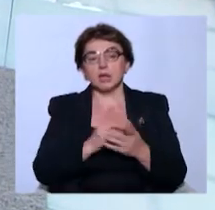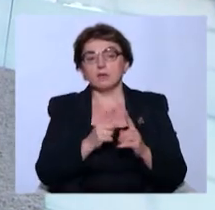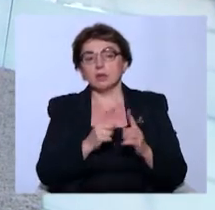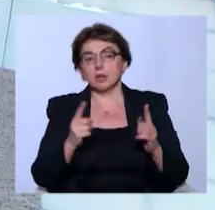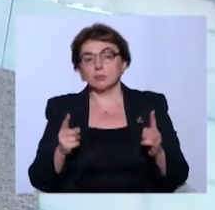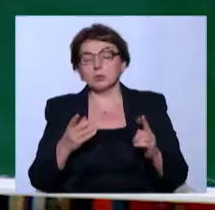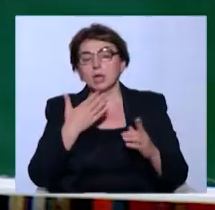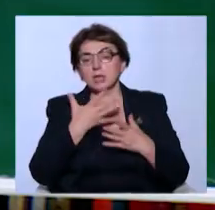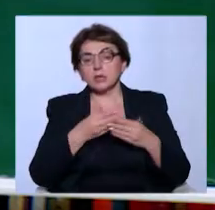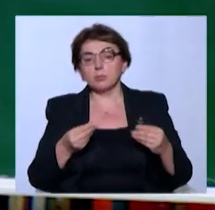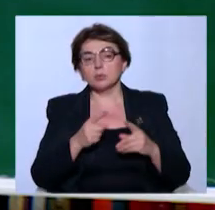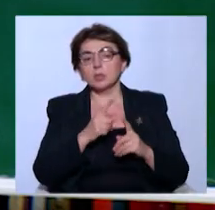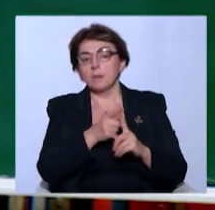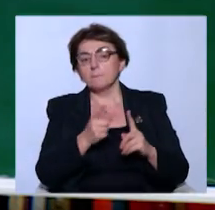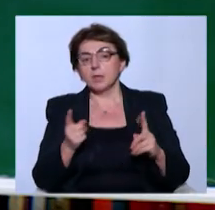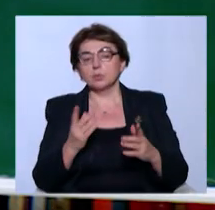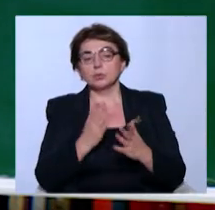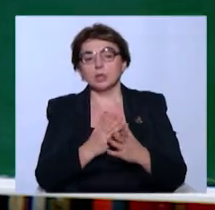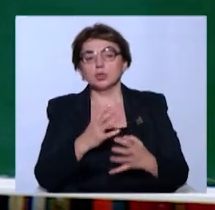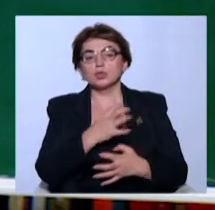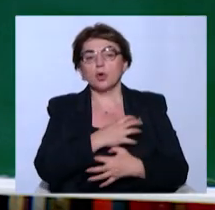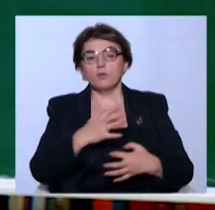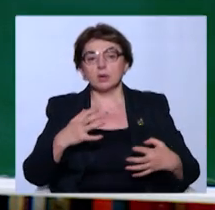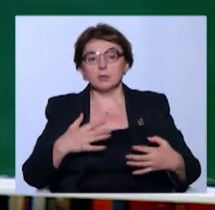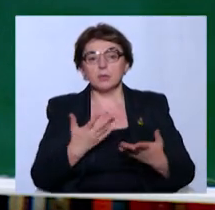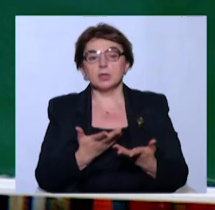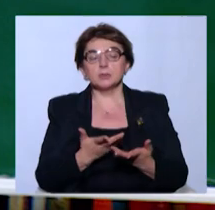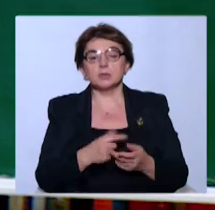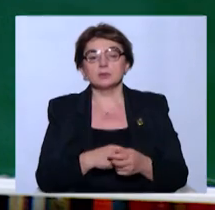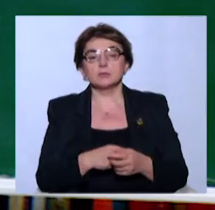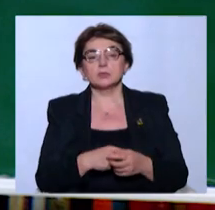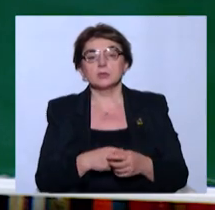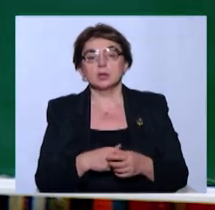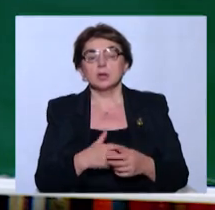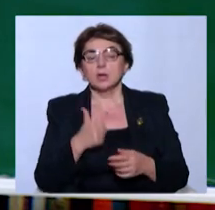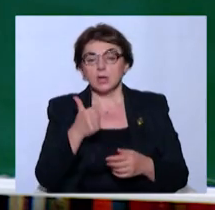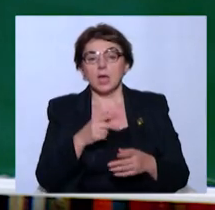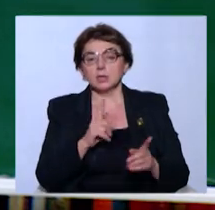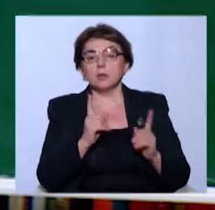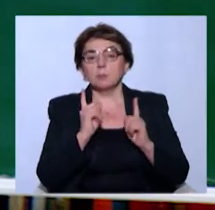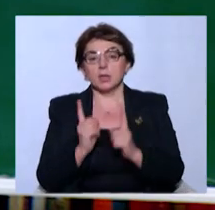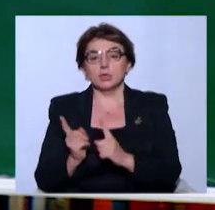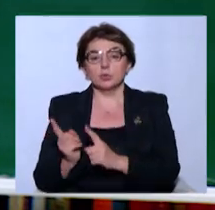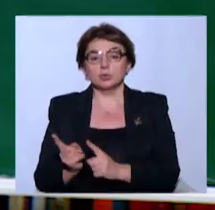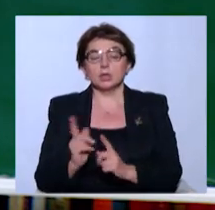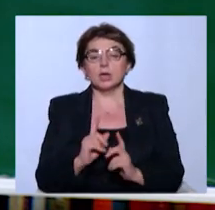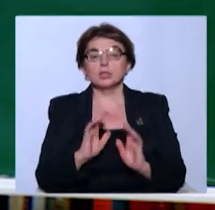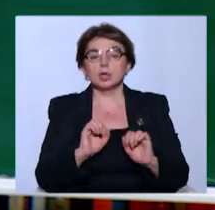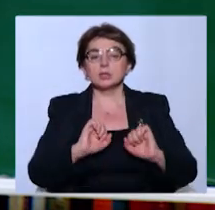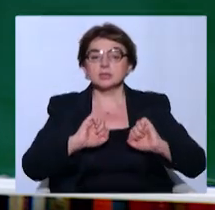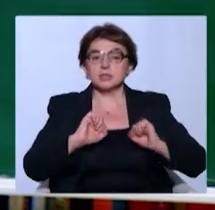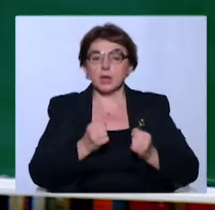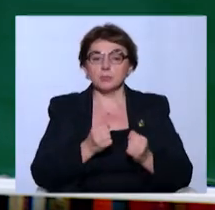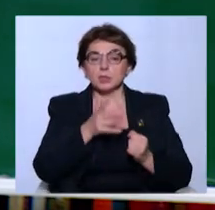ამფიბიები, ქვეწარმავლები. ესეც ფიზიოლოგიური შეგუებულობების ძალიან კარგი მაგალითი არის.